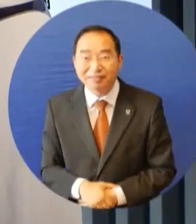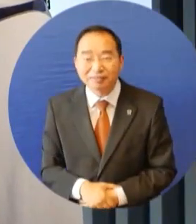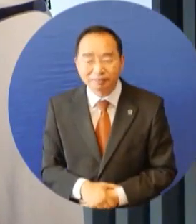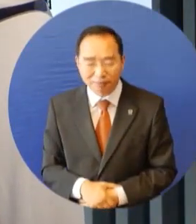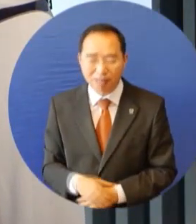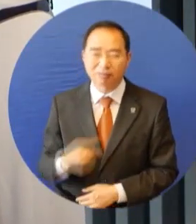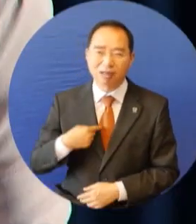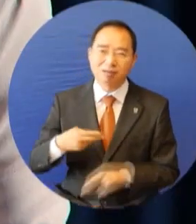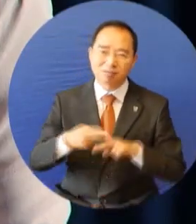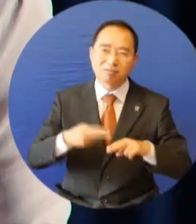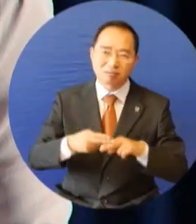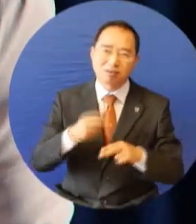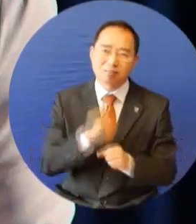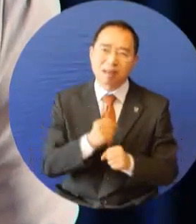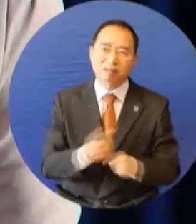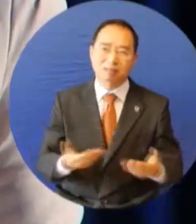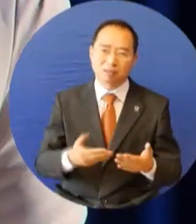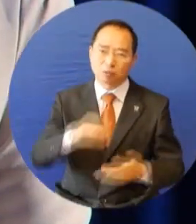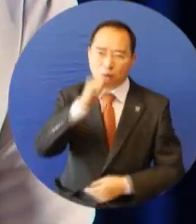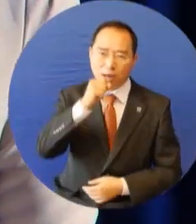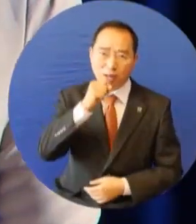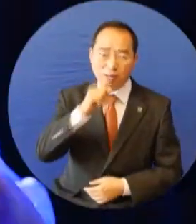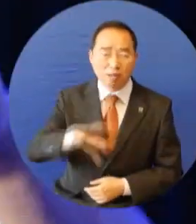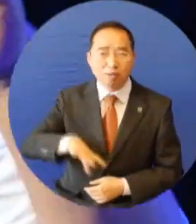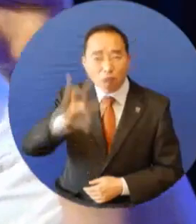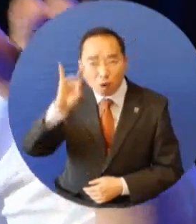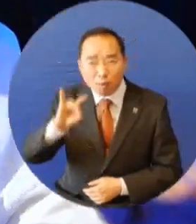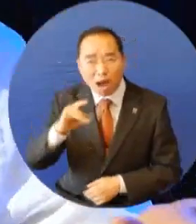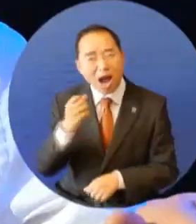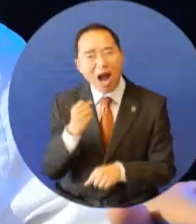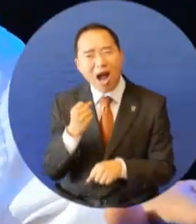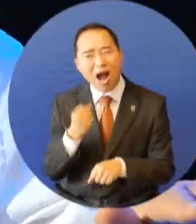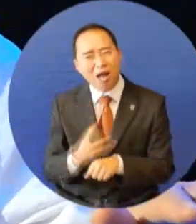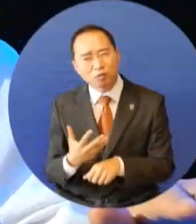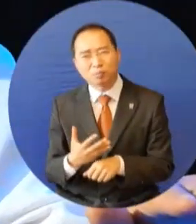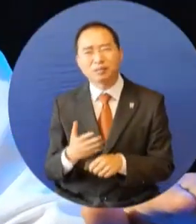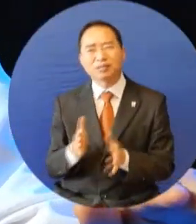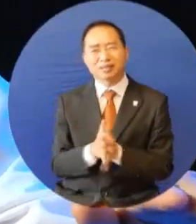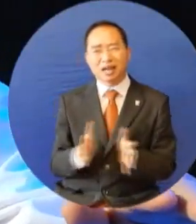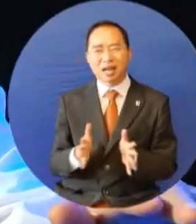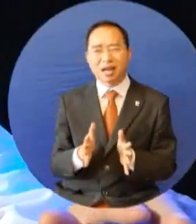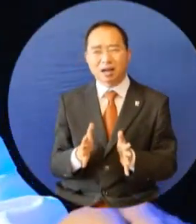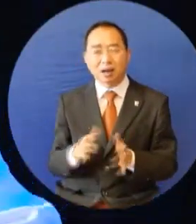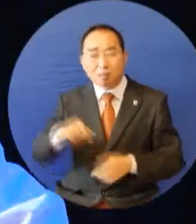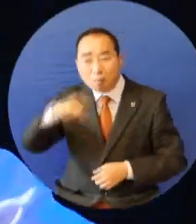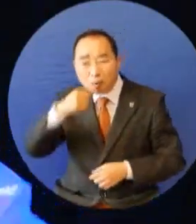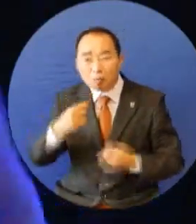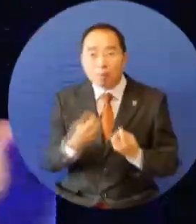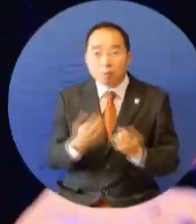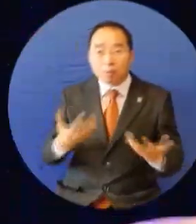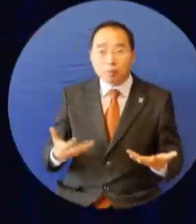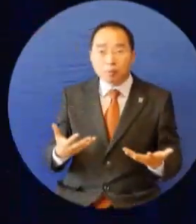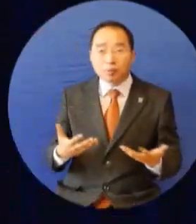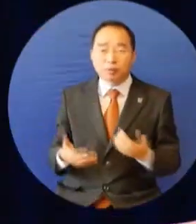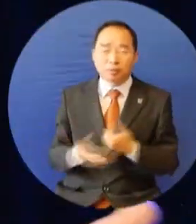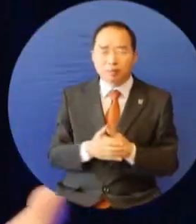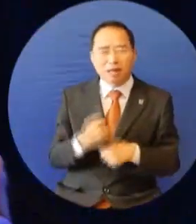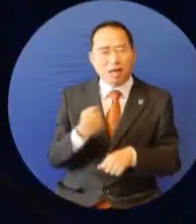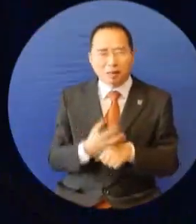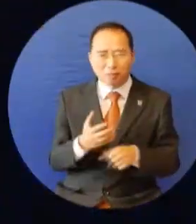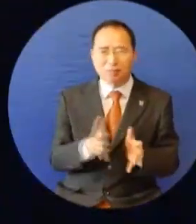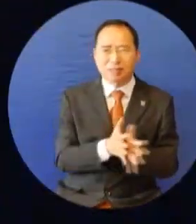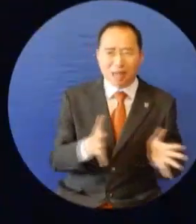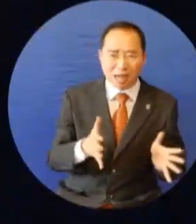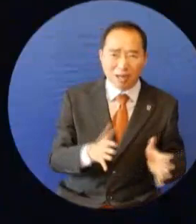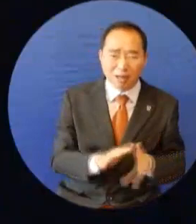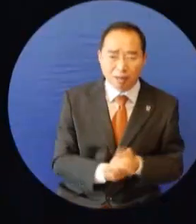만드는 게 되게 좋았습니다. 그리고 처음에는 어쩔 수 없이 시작했어요. 의식주 해결할 데가 없어서 네. 어쩔